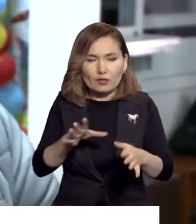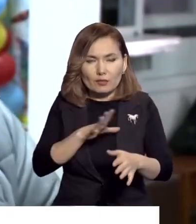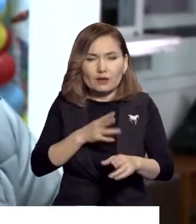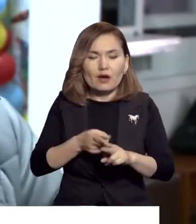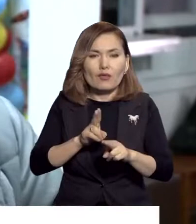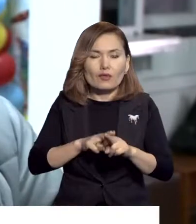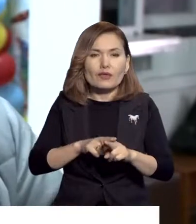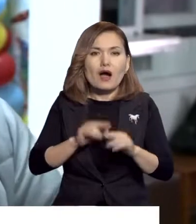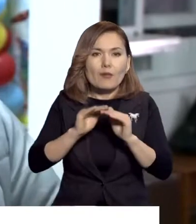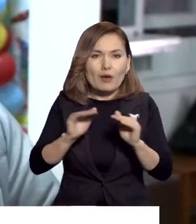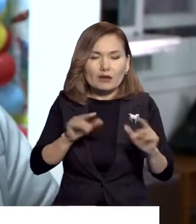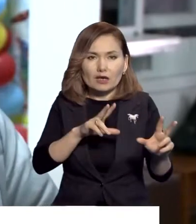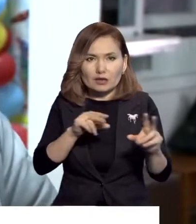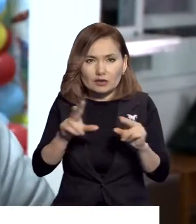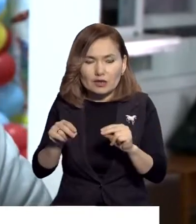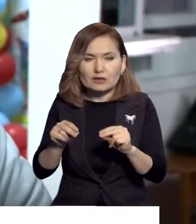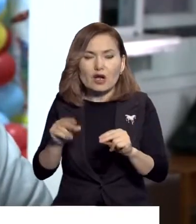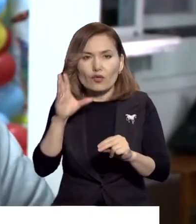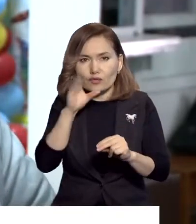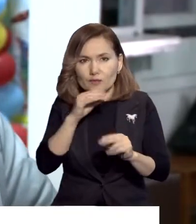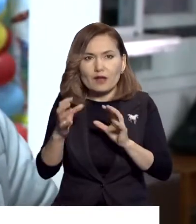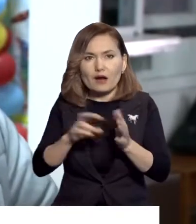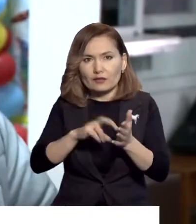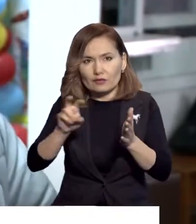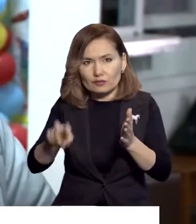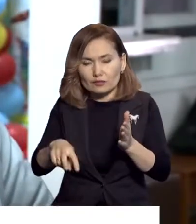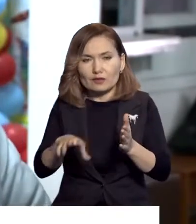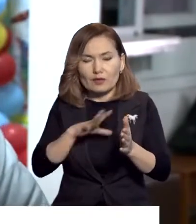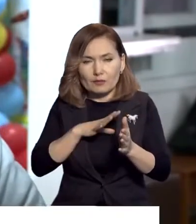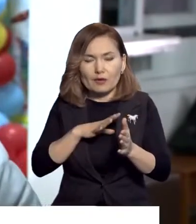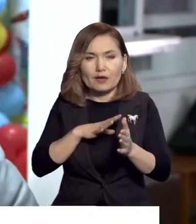Балалардың барлығы әйтеуір аман